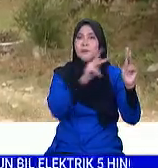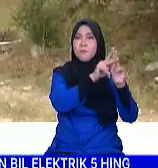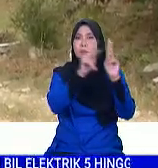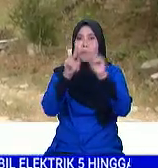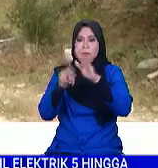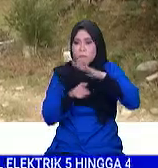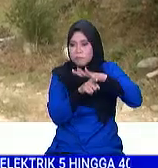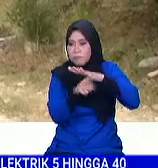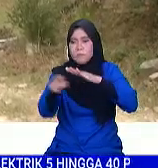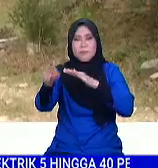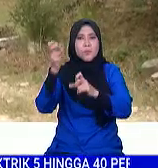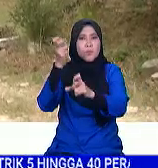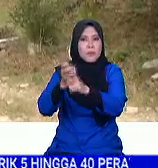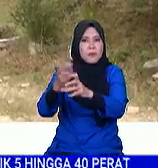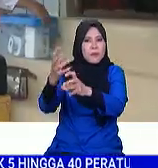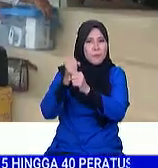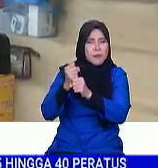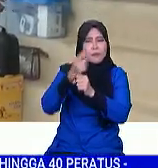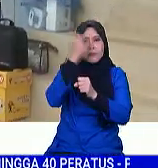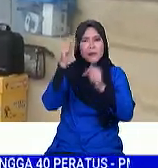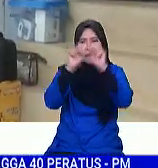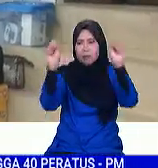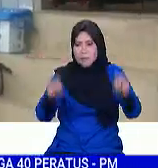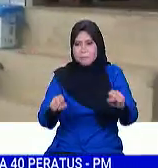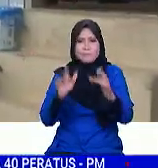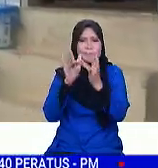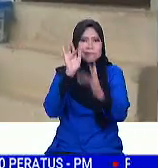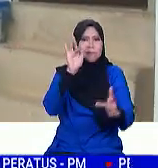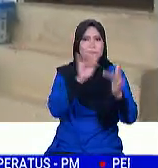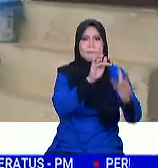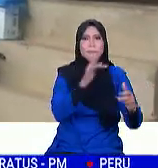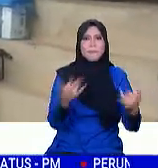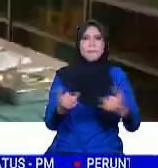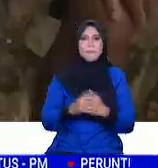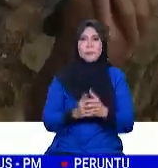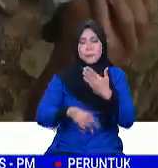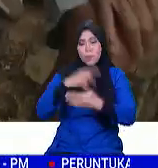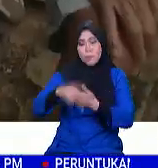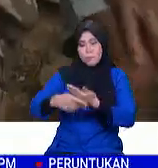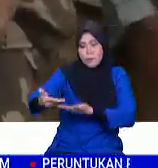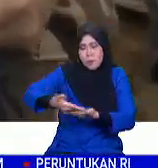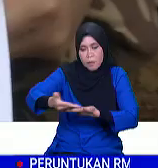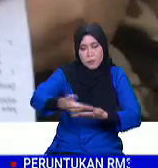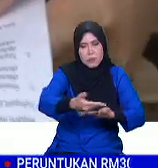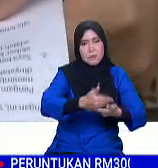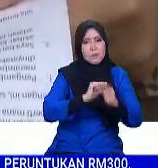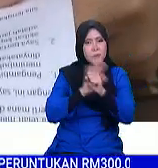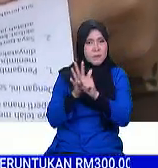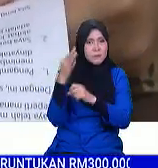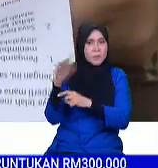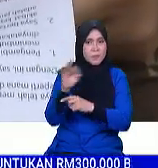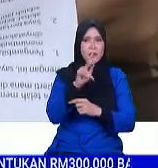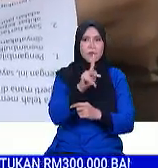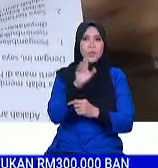pedalaman yang suka dicapai karena sistem hubungan kurang baik sedekat ini program Aduh ekstensi Kobe 19